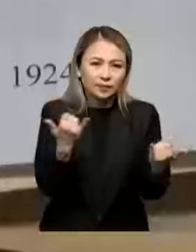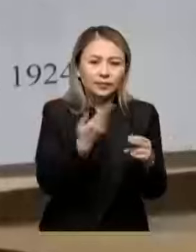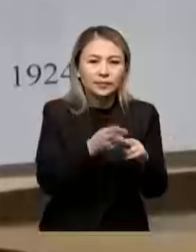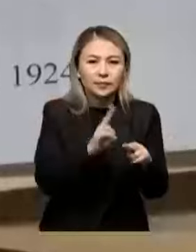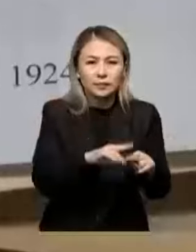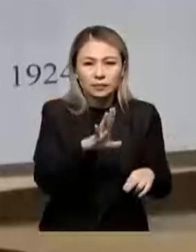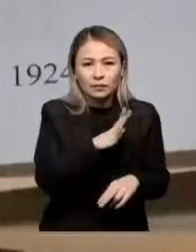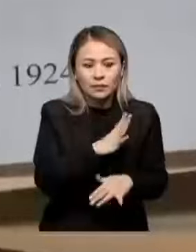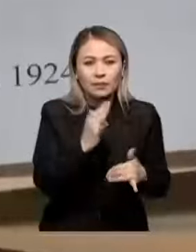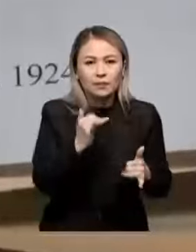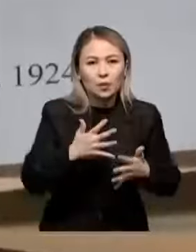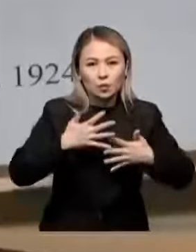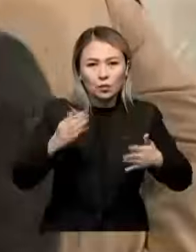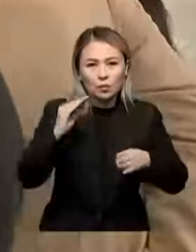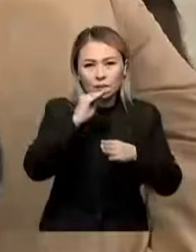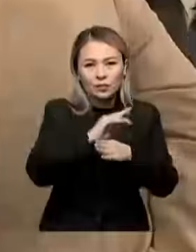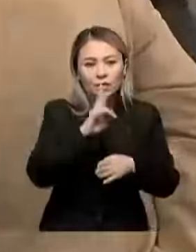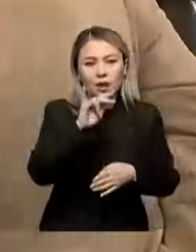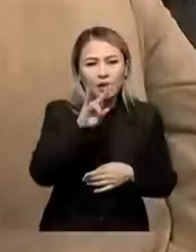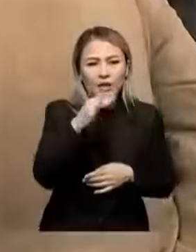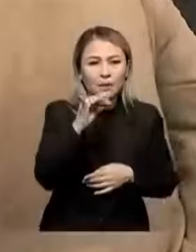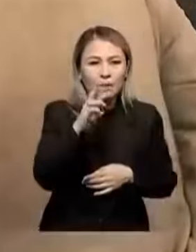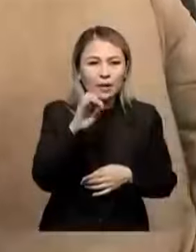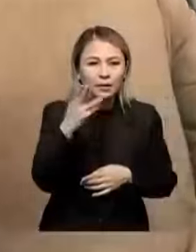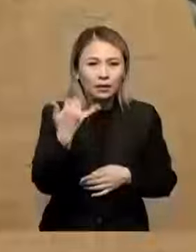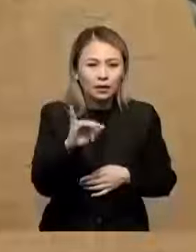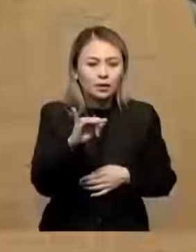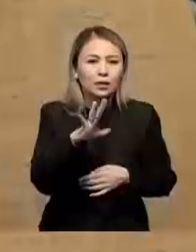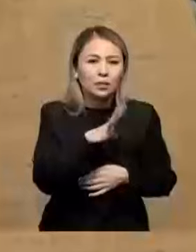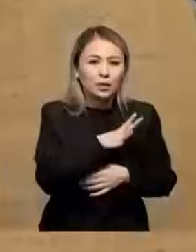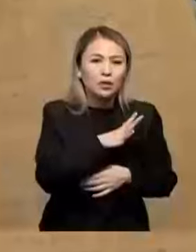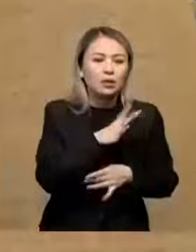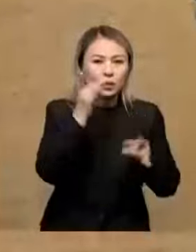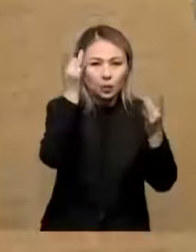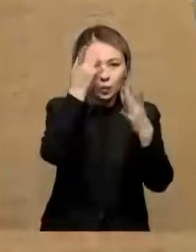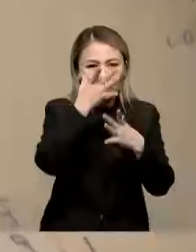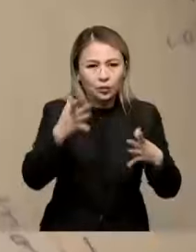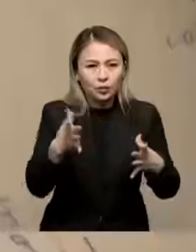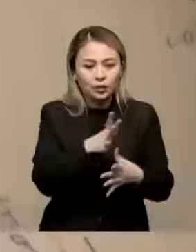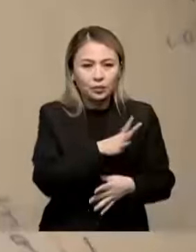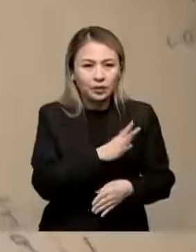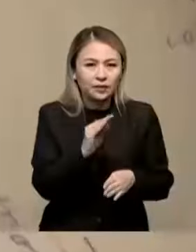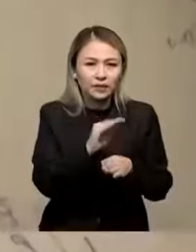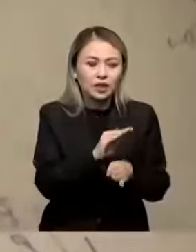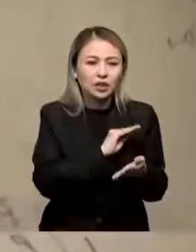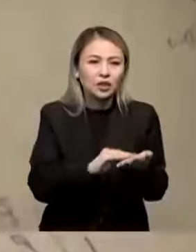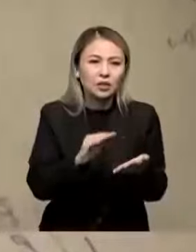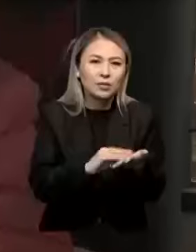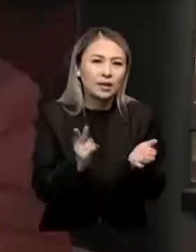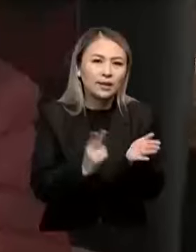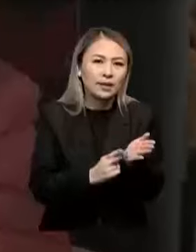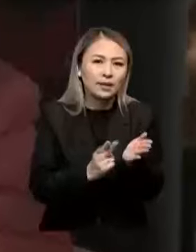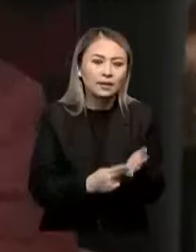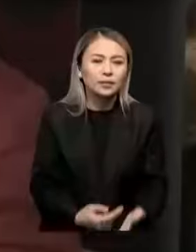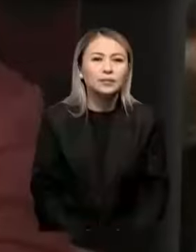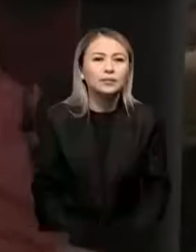ұсынды. Кен орындарын ашумен қоса Қаныш Имантайұлы өнер мен мәдениетке, әдебиетке жанашыр болған. Оған осы жазбалары дәлел.